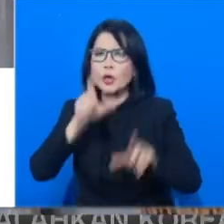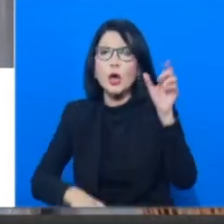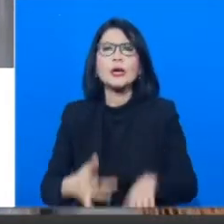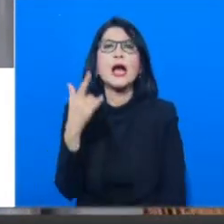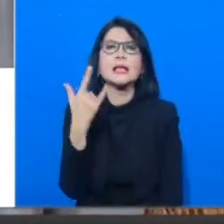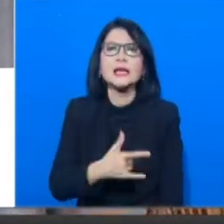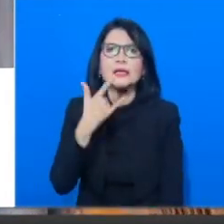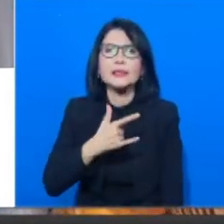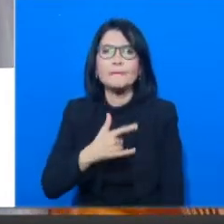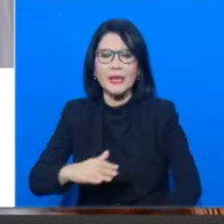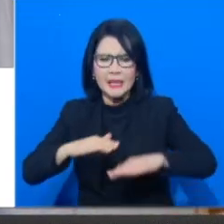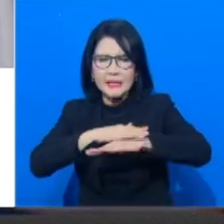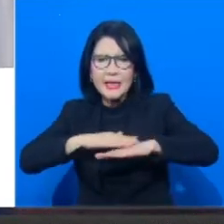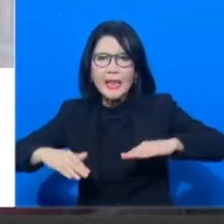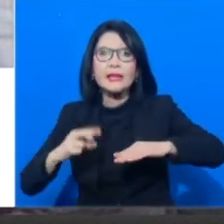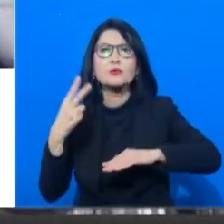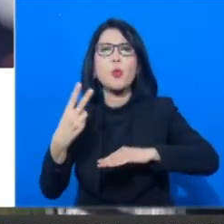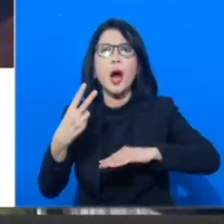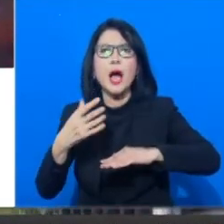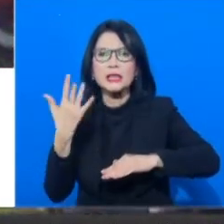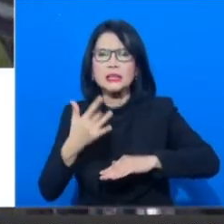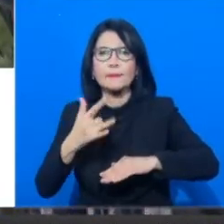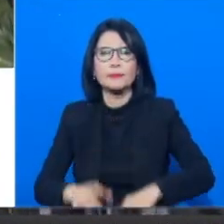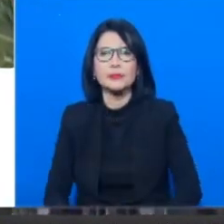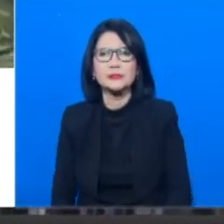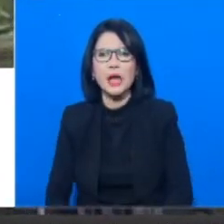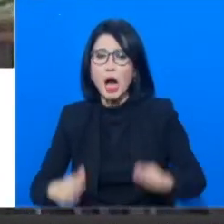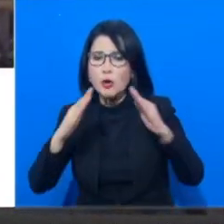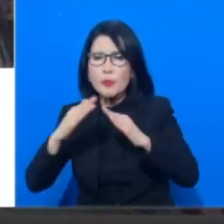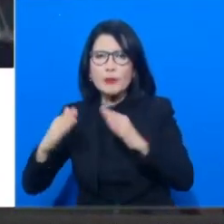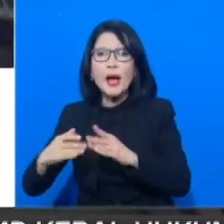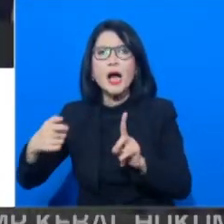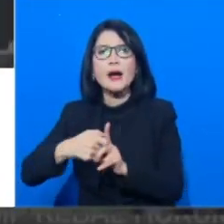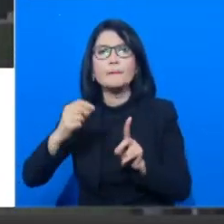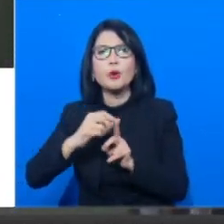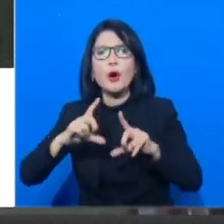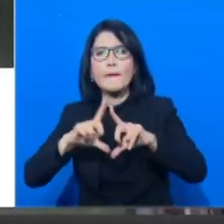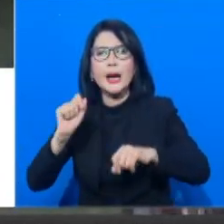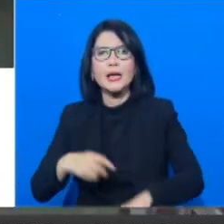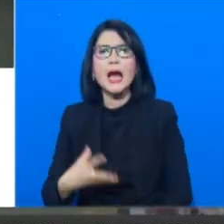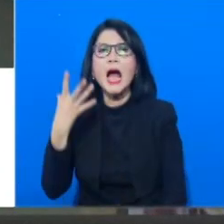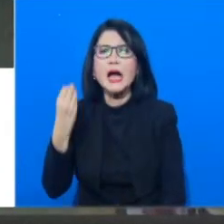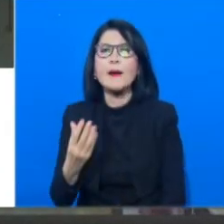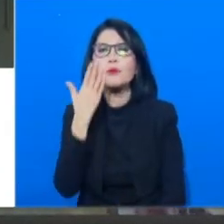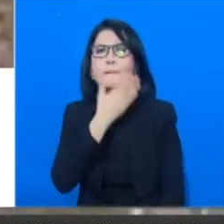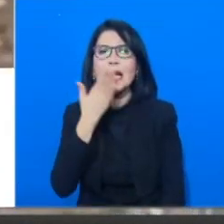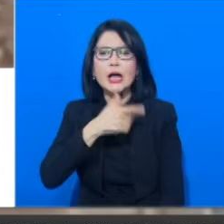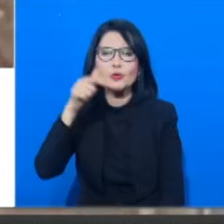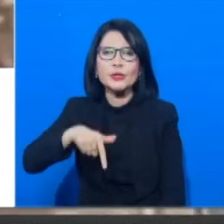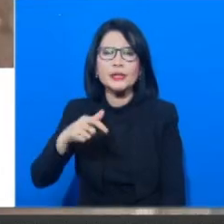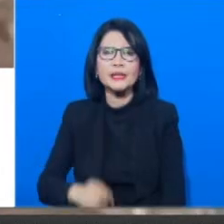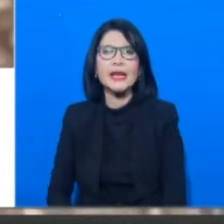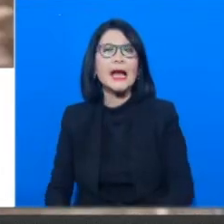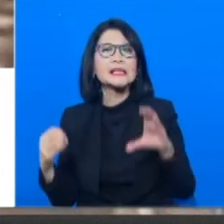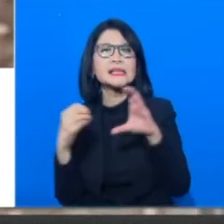memilih bertahan di lantai dua rumah mereka. Permukiman warga di Kebonpala, Kelurahan Kampung Melayu, Kecamatan Jatinegara ini menjadi salah